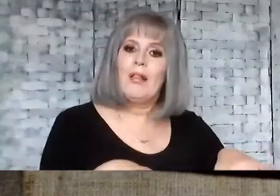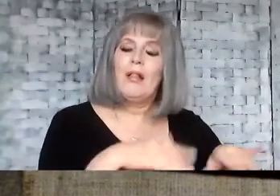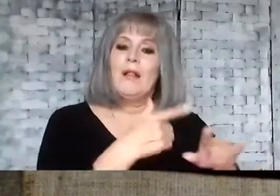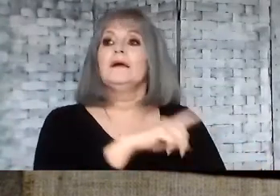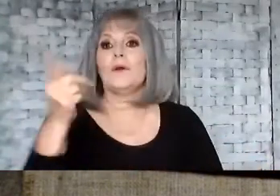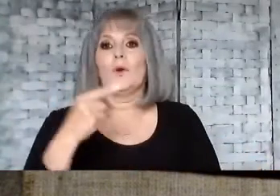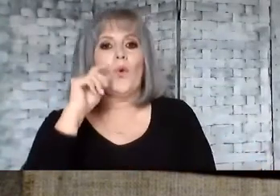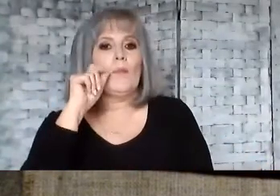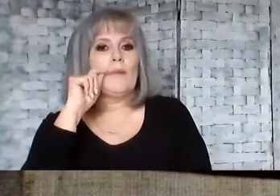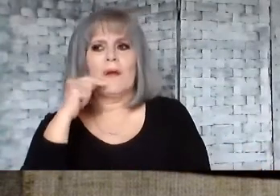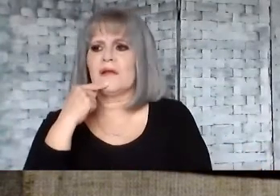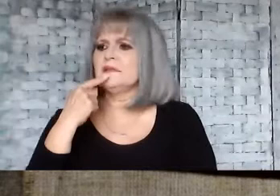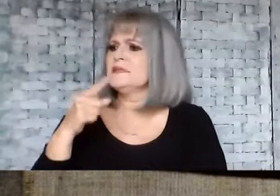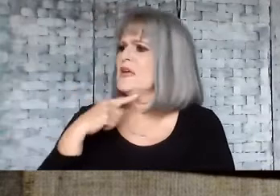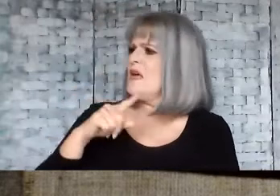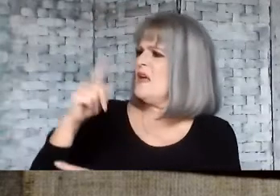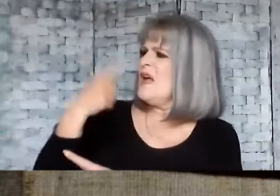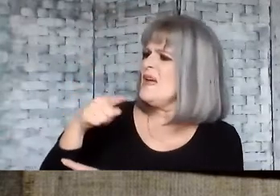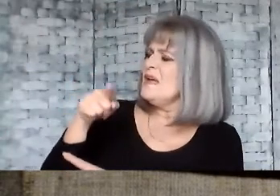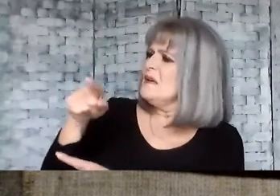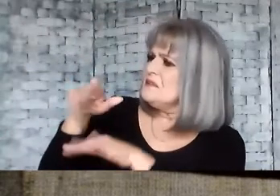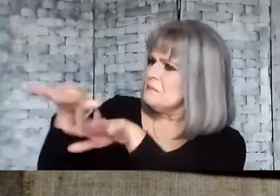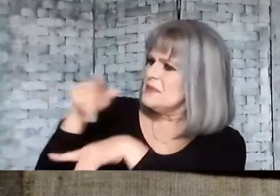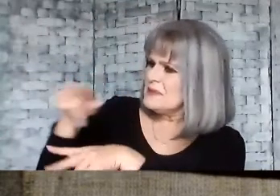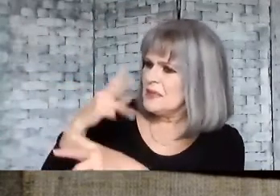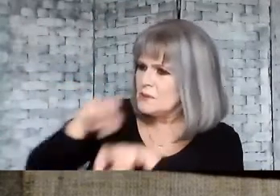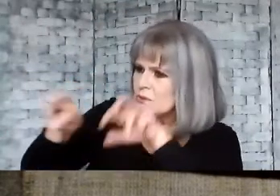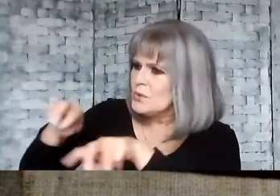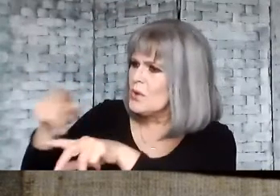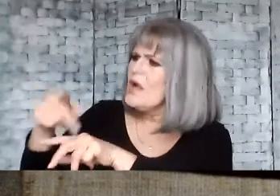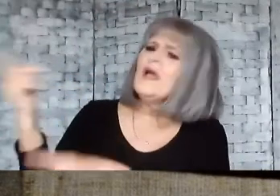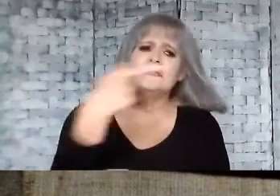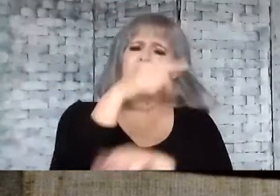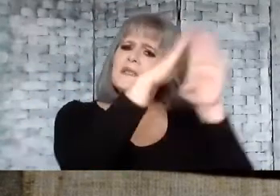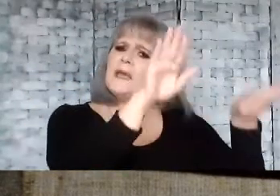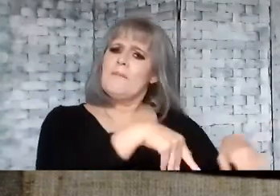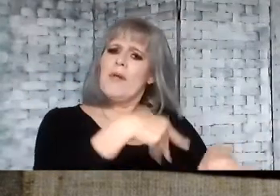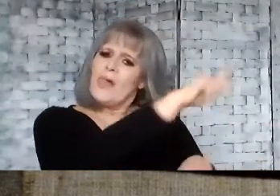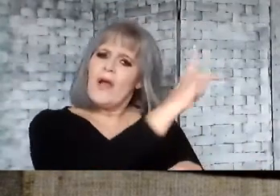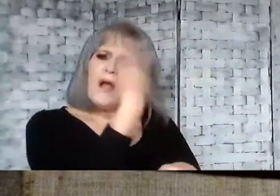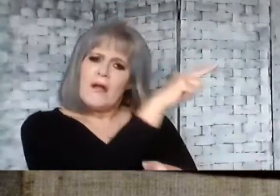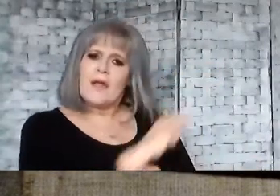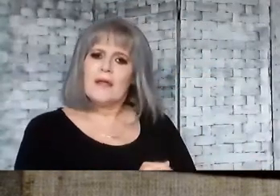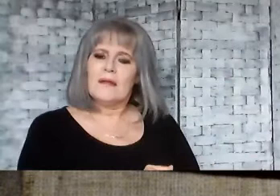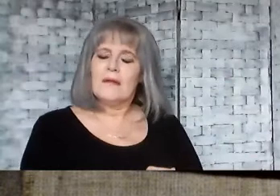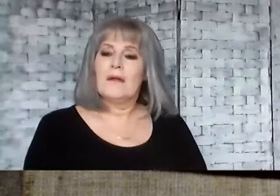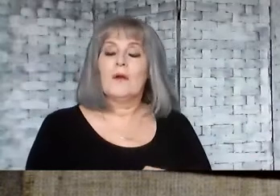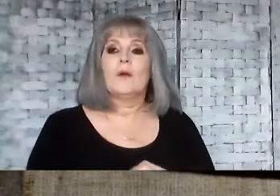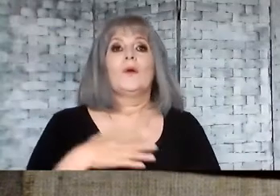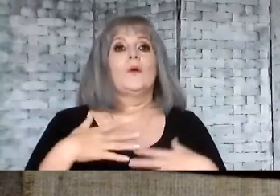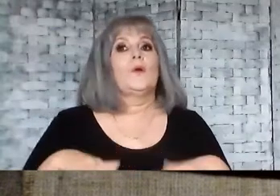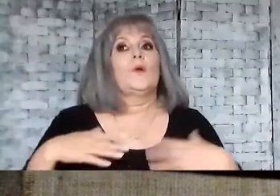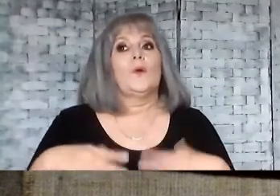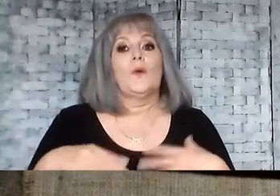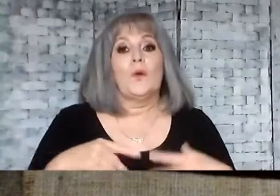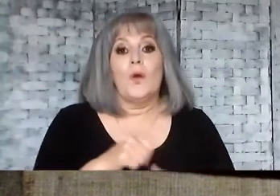na aan en sê die mense wat julle in die tronk laat gooi het, hulle staan in die tempel en hulle leer die volk. Hulle stuur toe die tempelhoof en